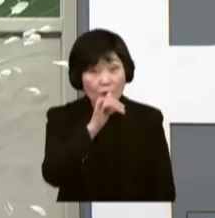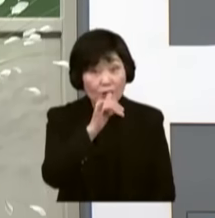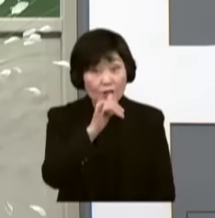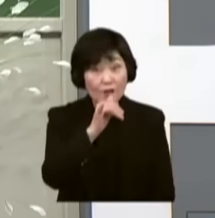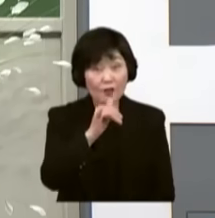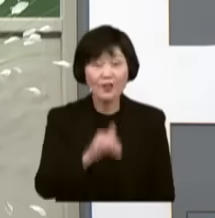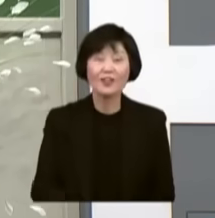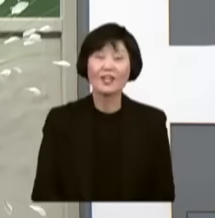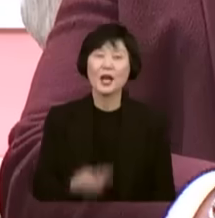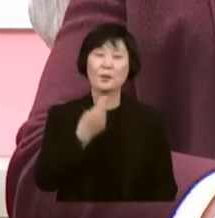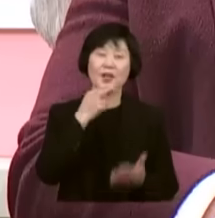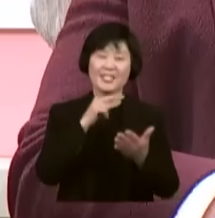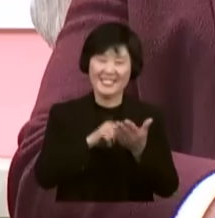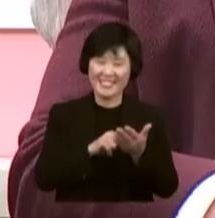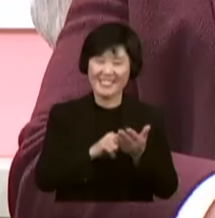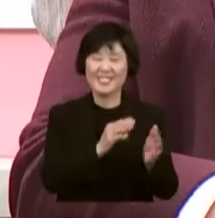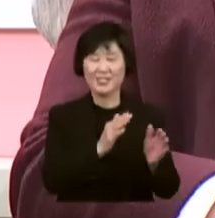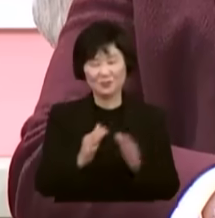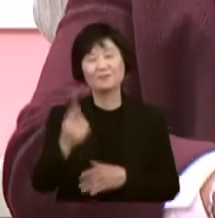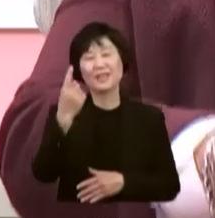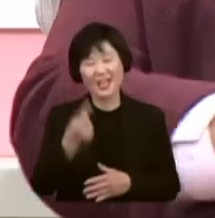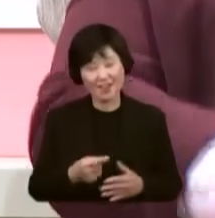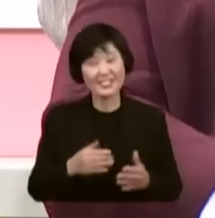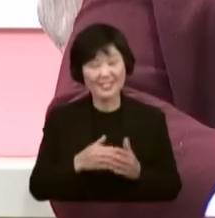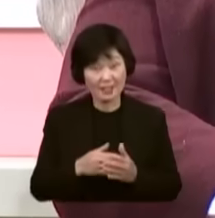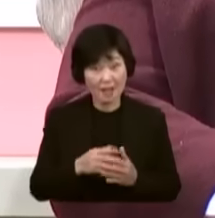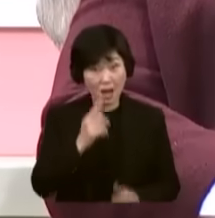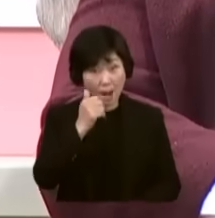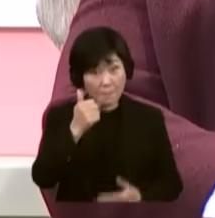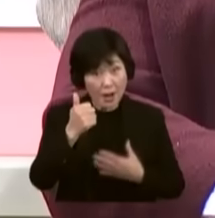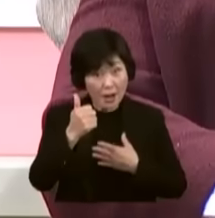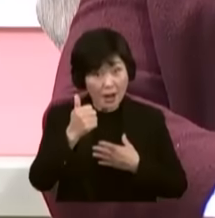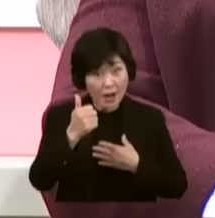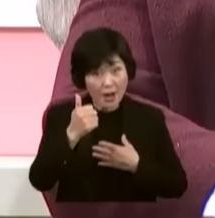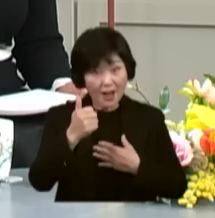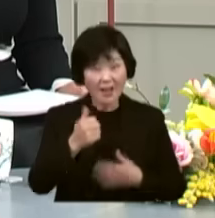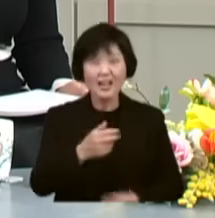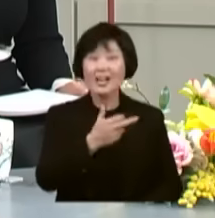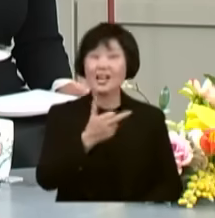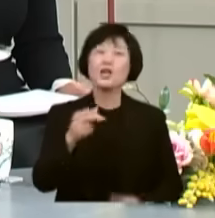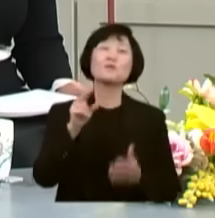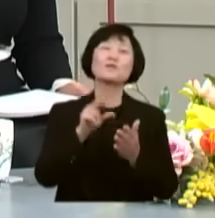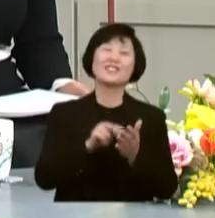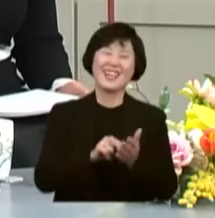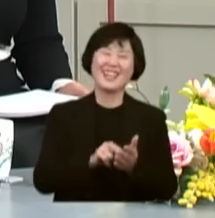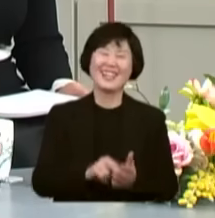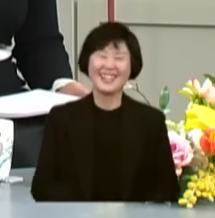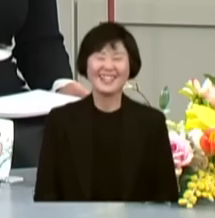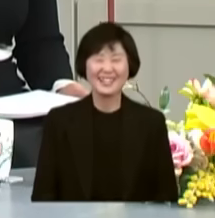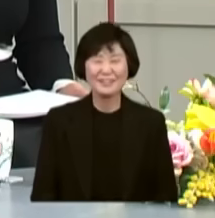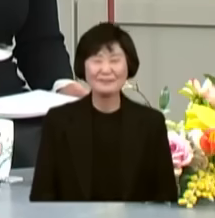있는데. 편지를 준비해왔어요. 그랬어요. 아빠한테? 이게 큰 문제라고. 큰 문제네 진짜. 이게